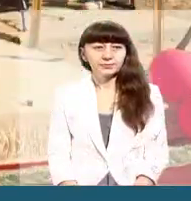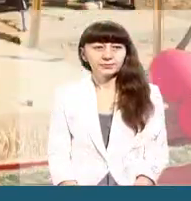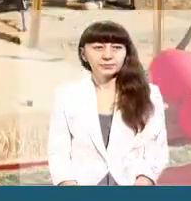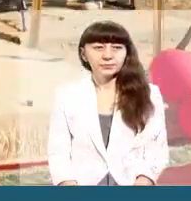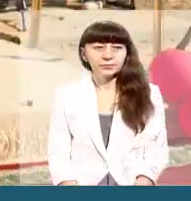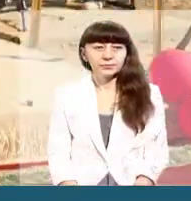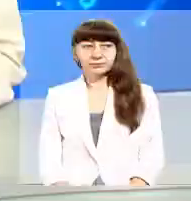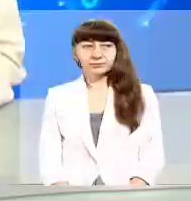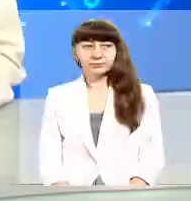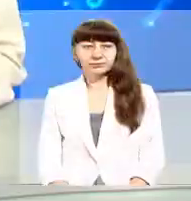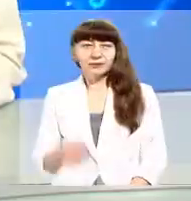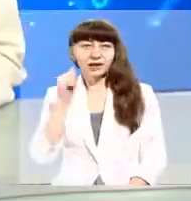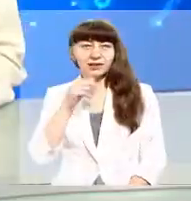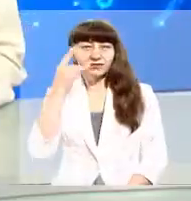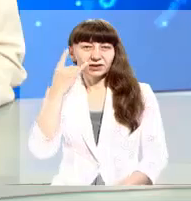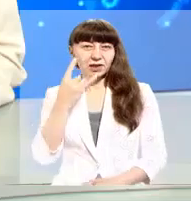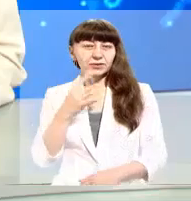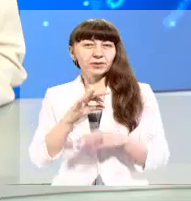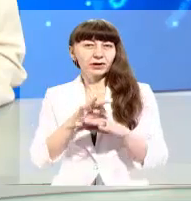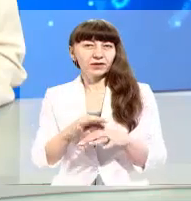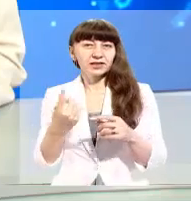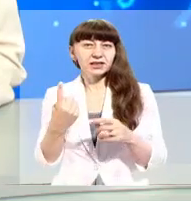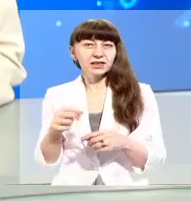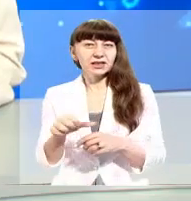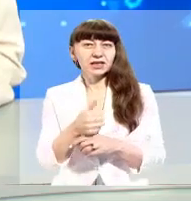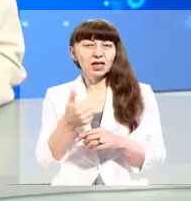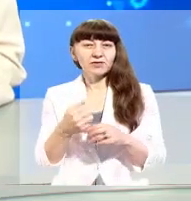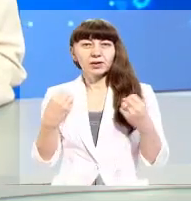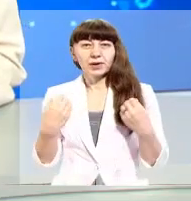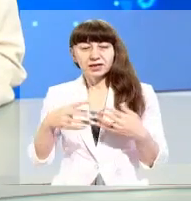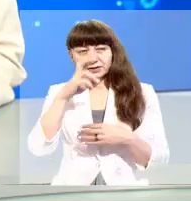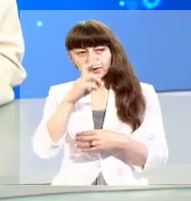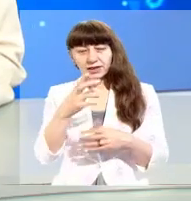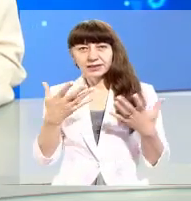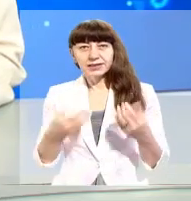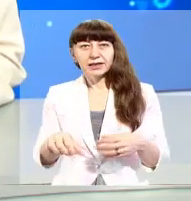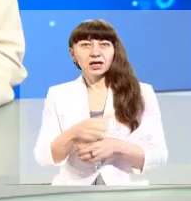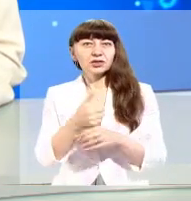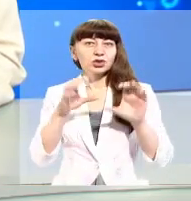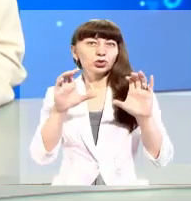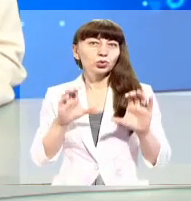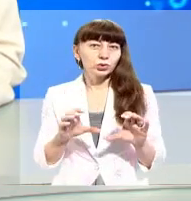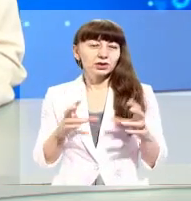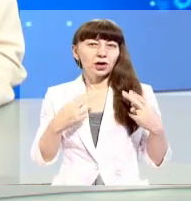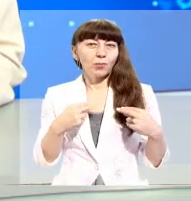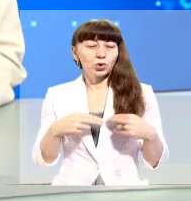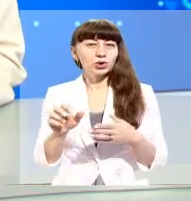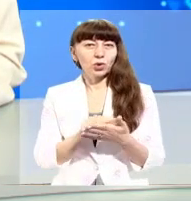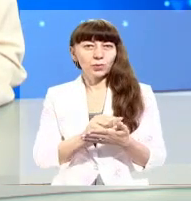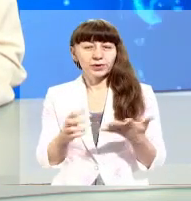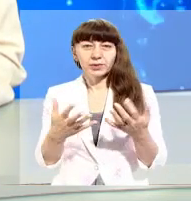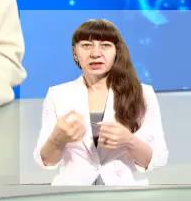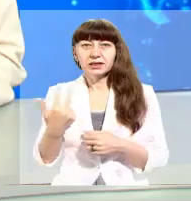«Костанай». Завтра казахстанцы отметят один из главных праздников страны – День Конституции. Действующий документ был